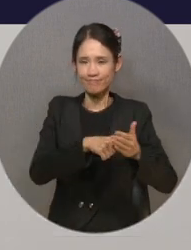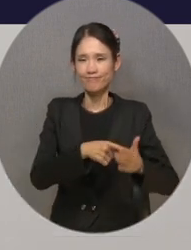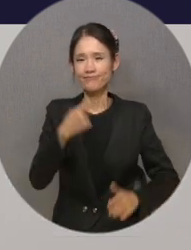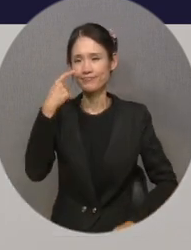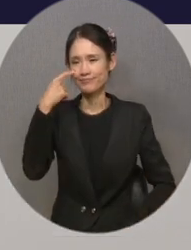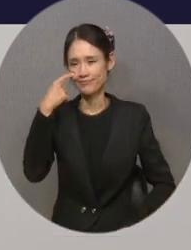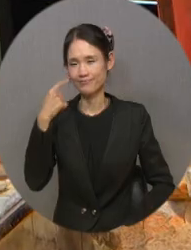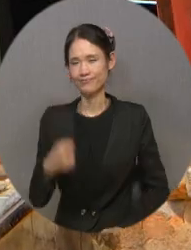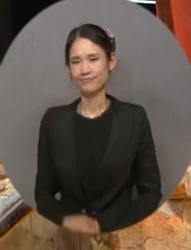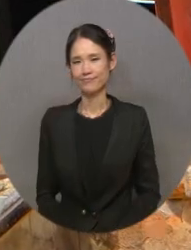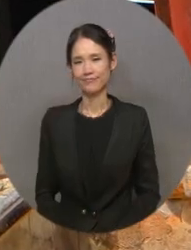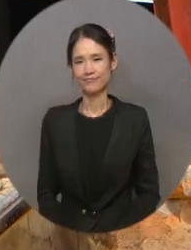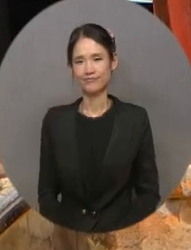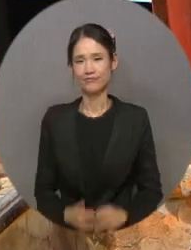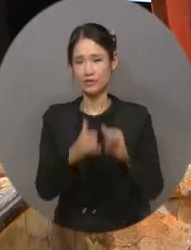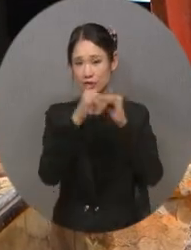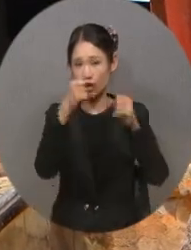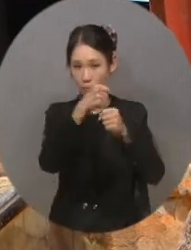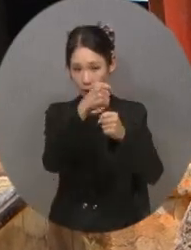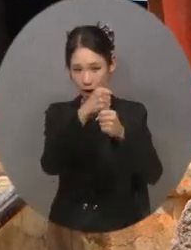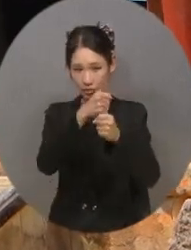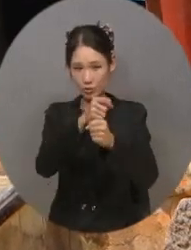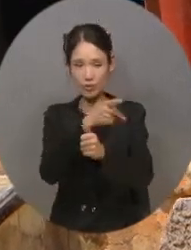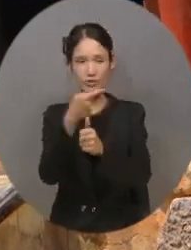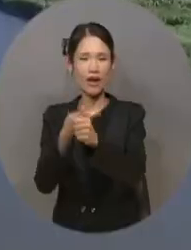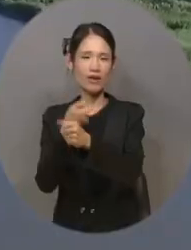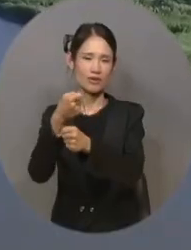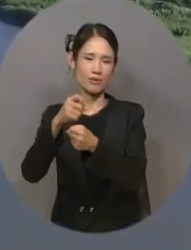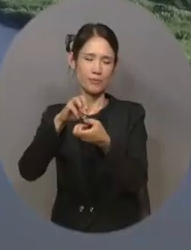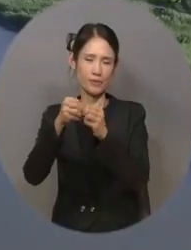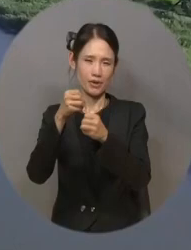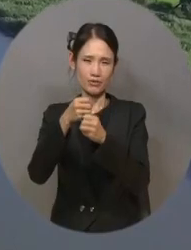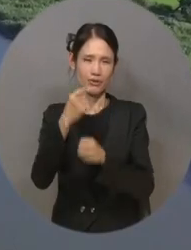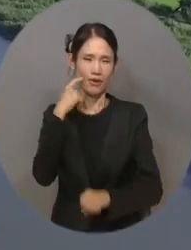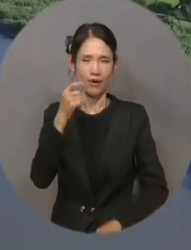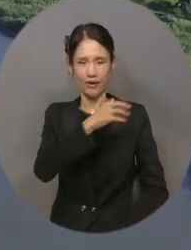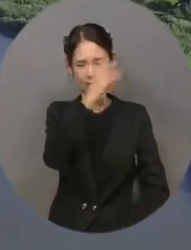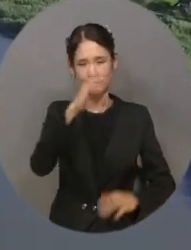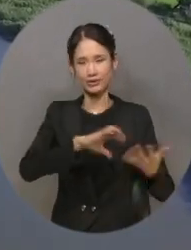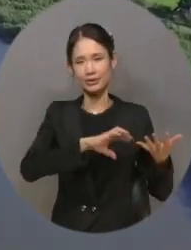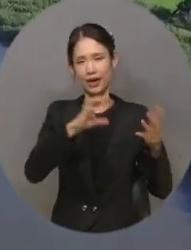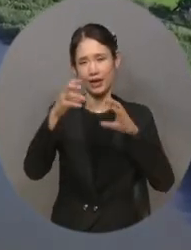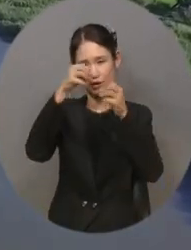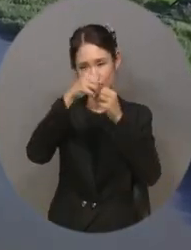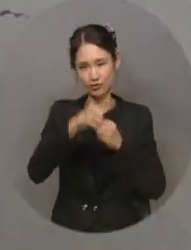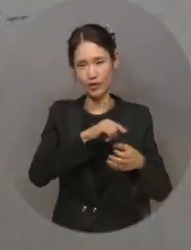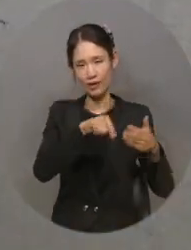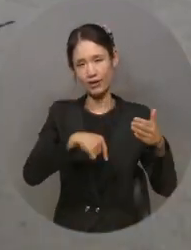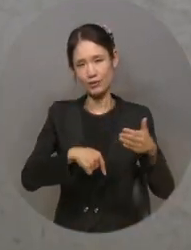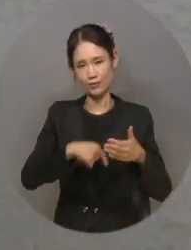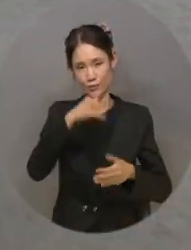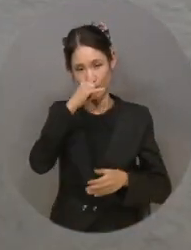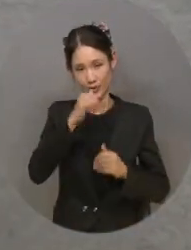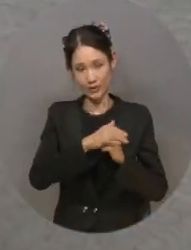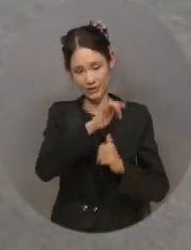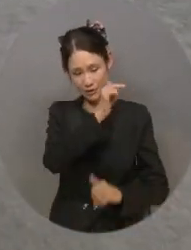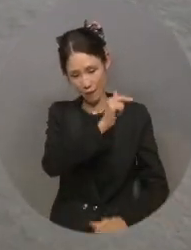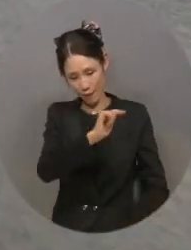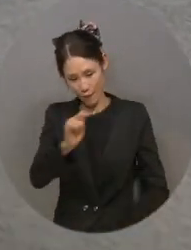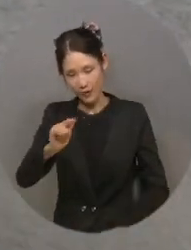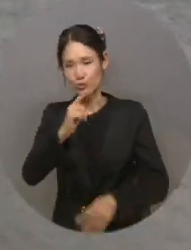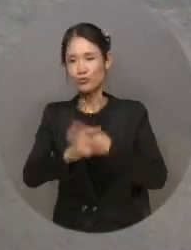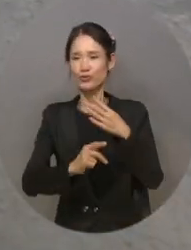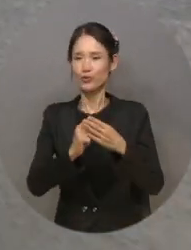생각됩니다. 인간이 만들고 자연이 빚어낸 아름다운 세계유산 속에서 펼쳐지는 다양한 프로그램을